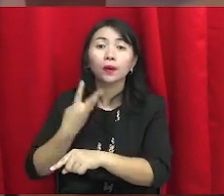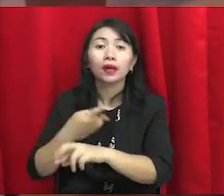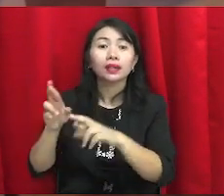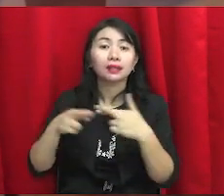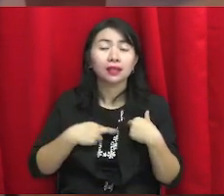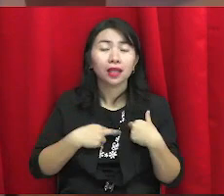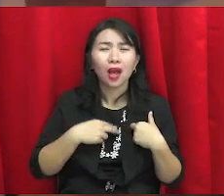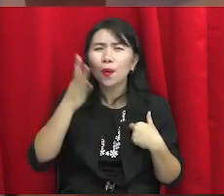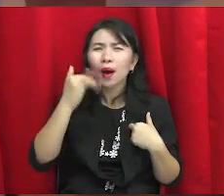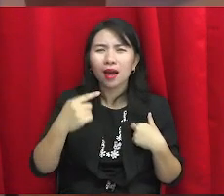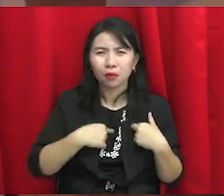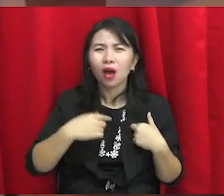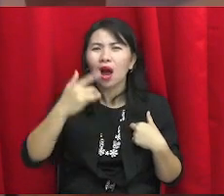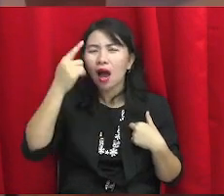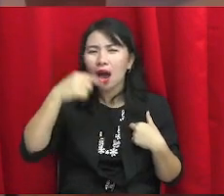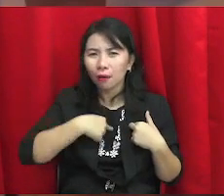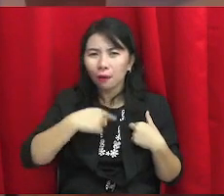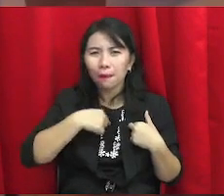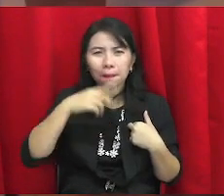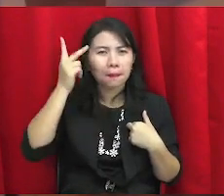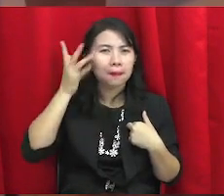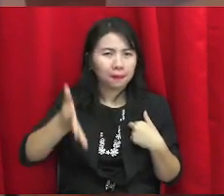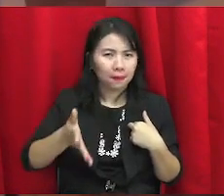I am the pastor.